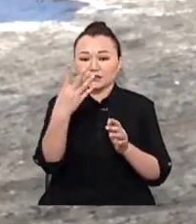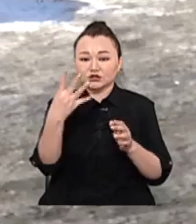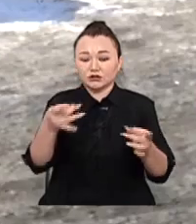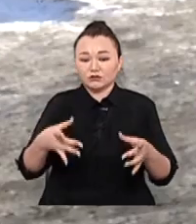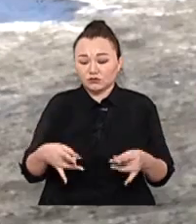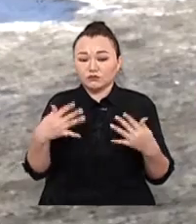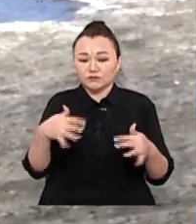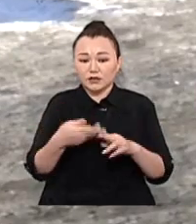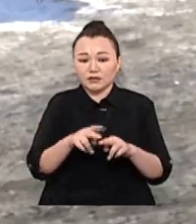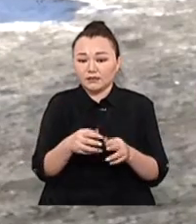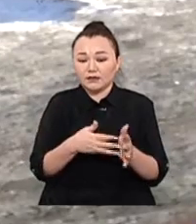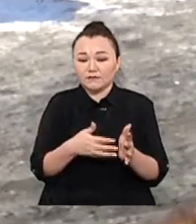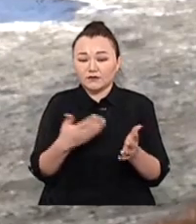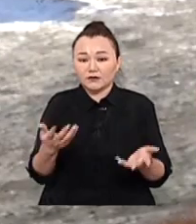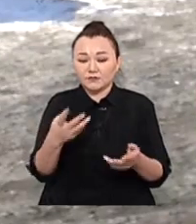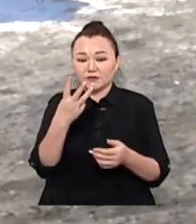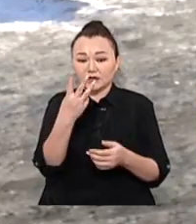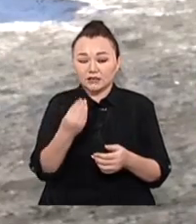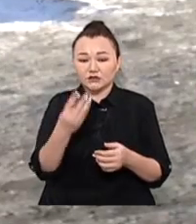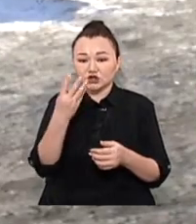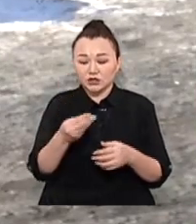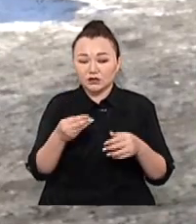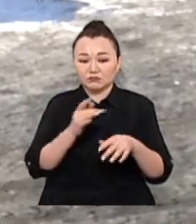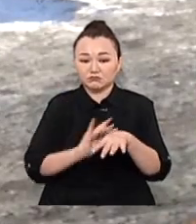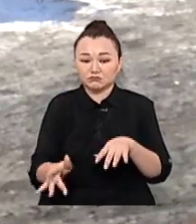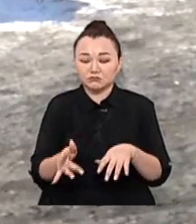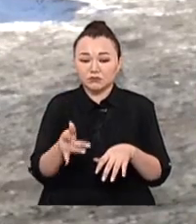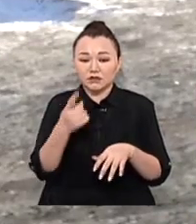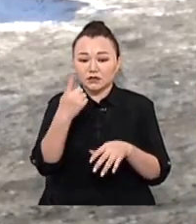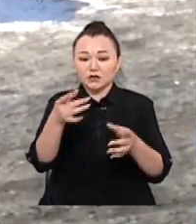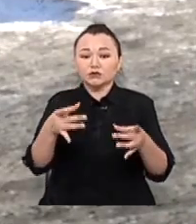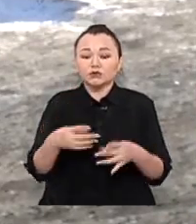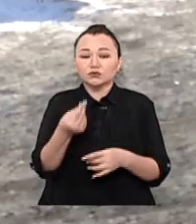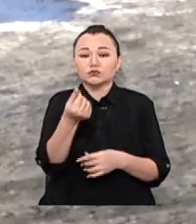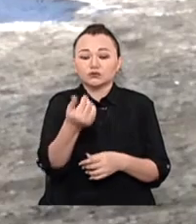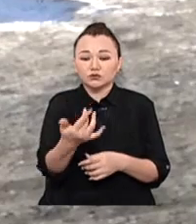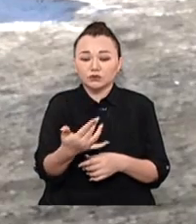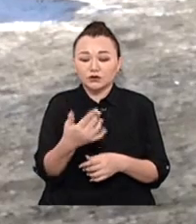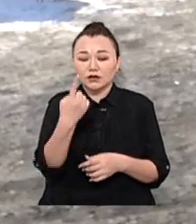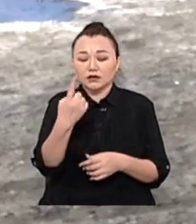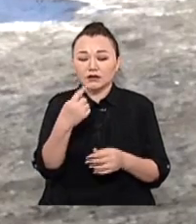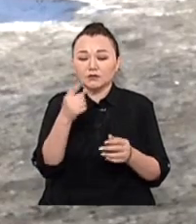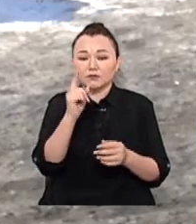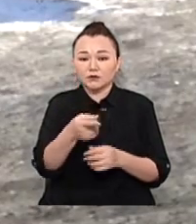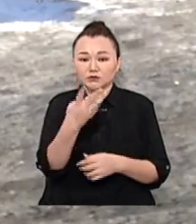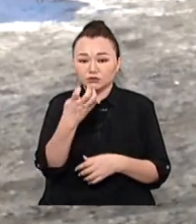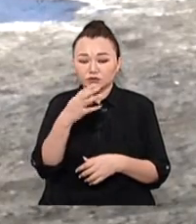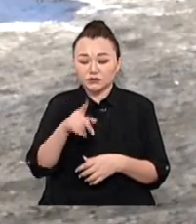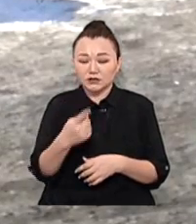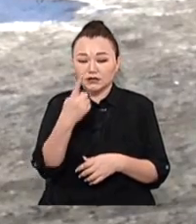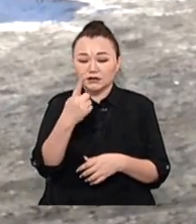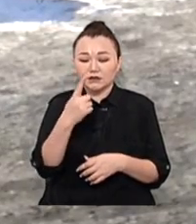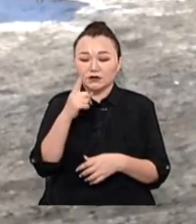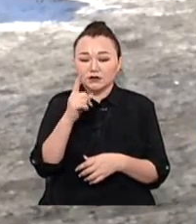болды. Сол ол жетпейді, бірақ 3-4 күн жағамыз болды. Бір қабы қанша отыр ма? Бір бағасы 1400 болып жатыр,